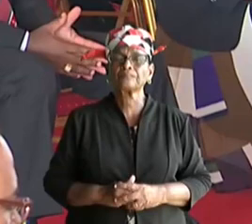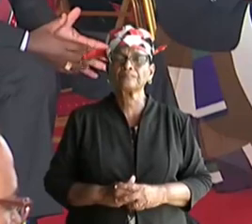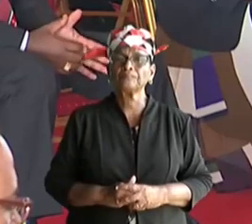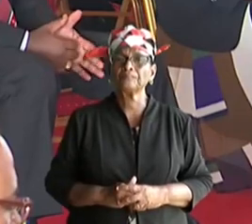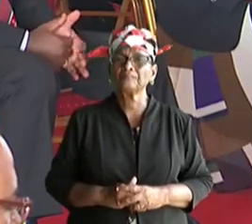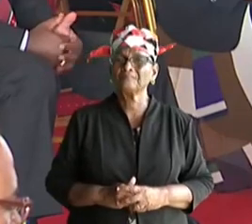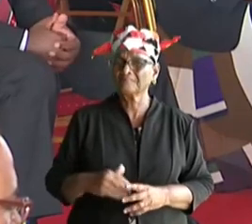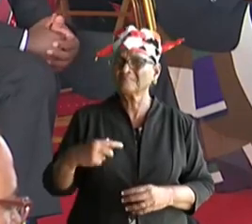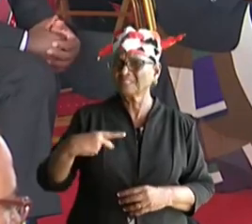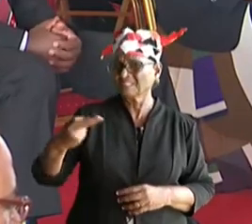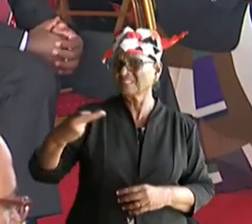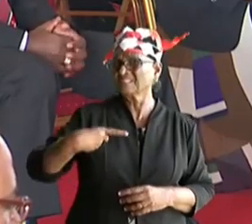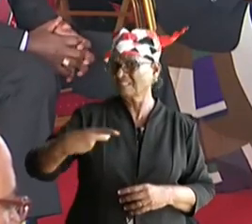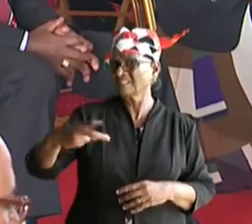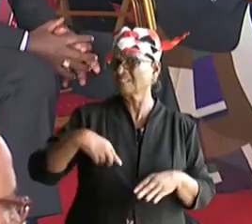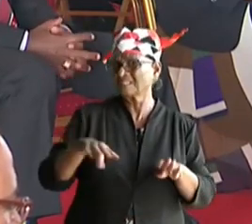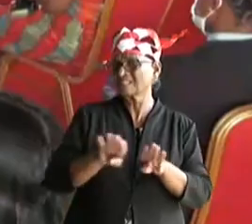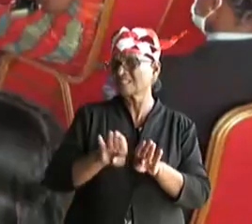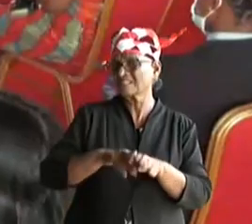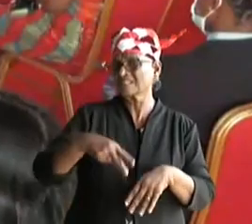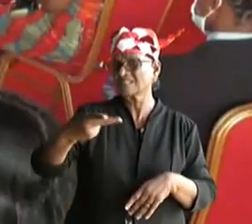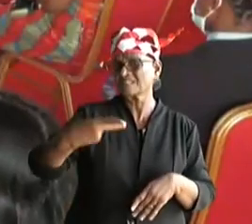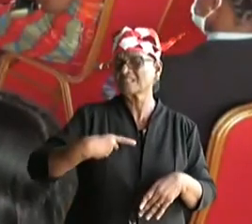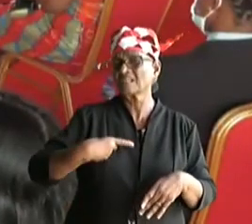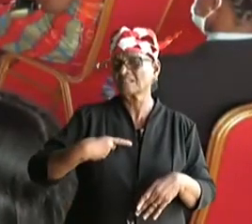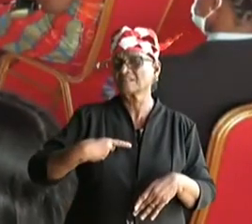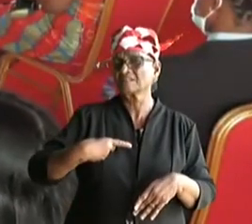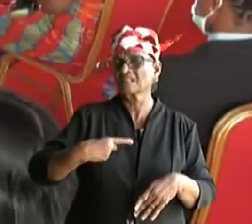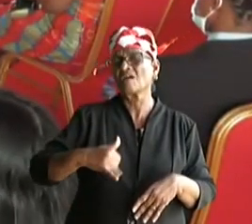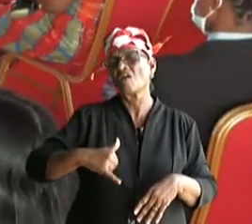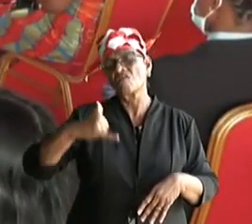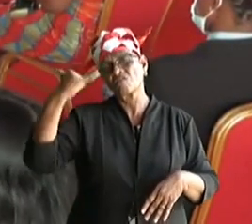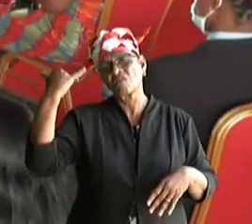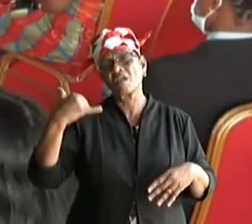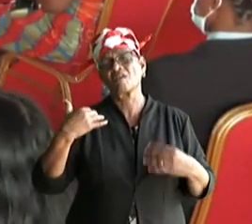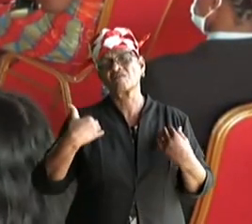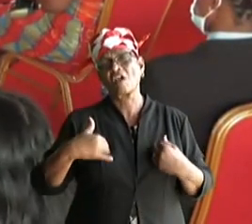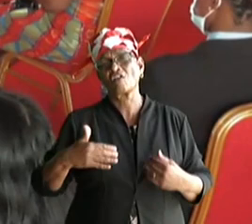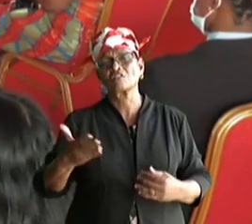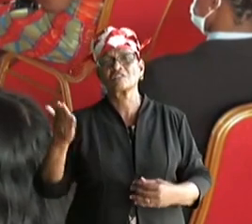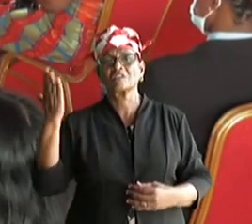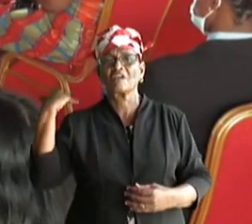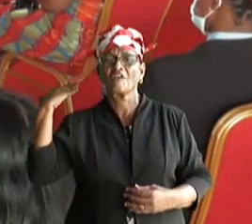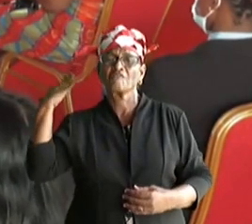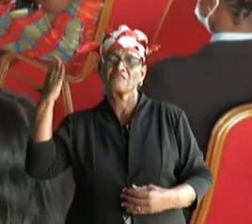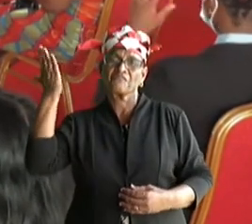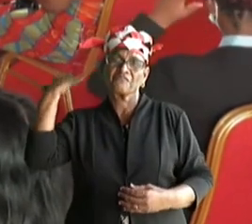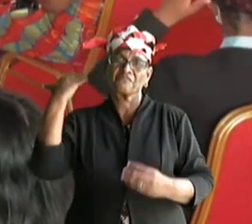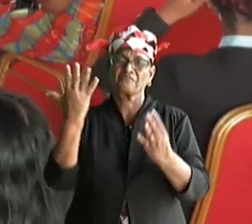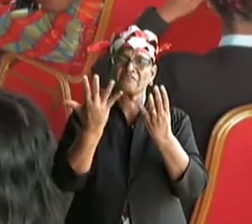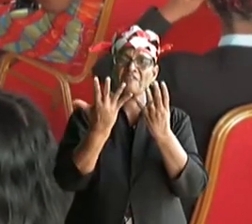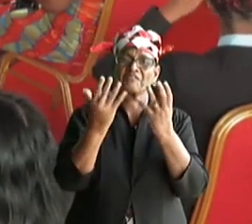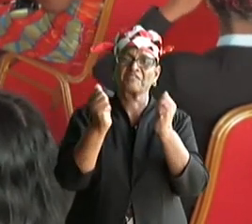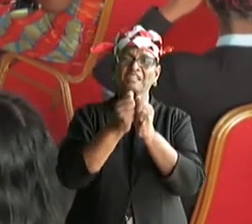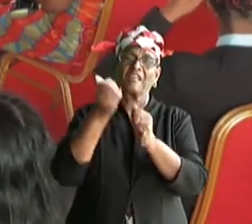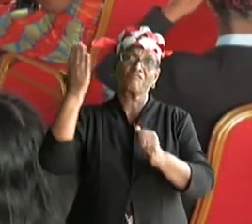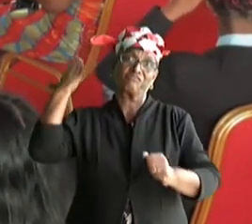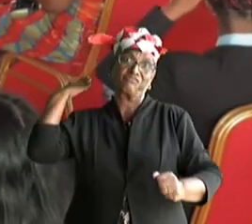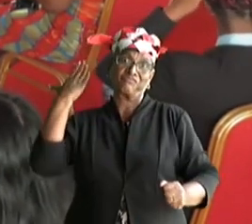net als u en ik waren velen van ons 45 jaar geleden nog jong